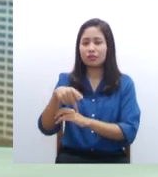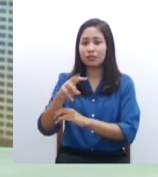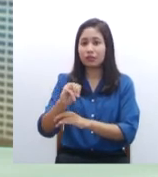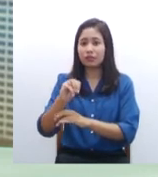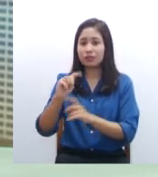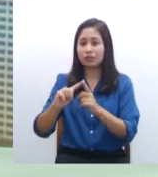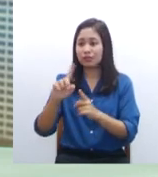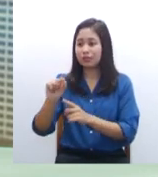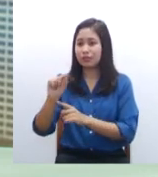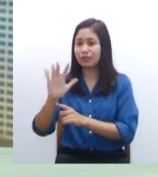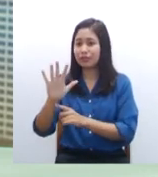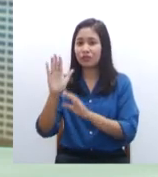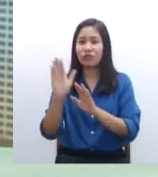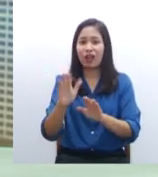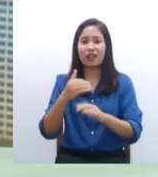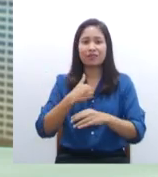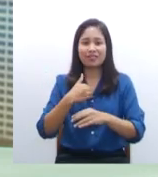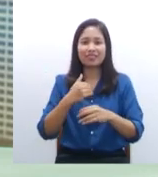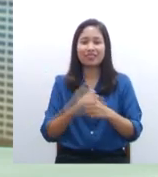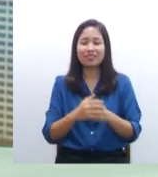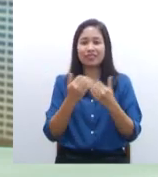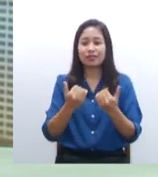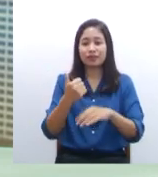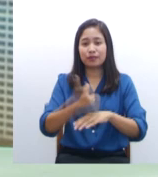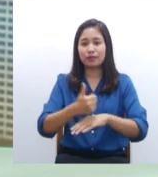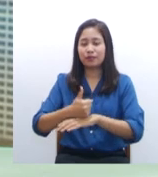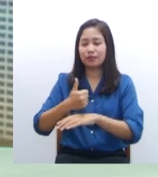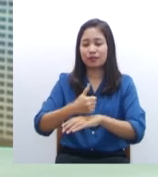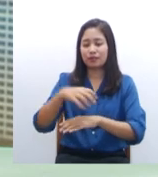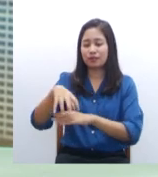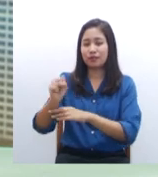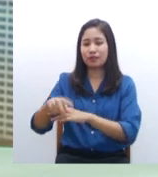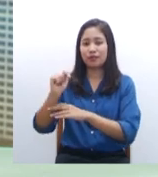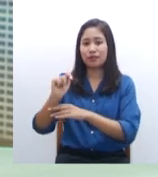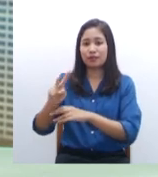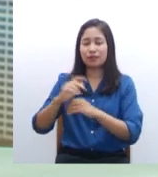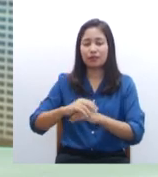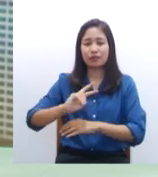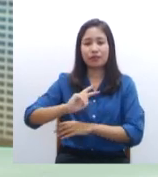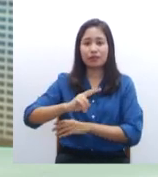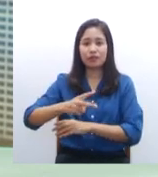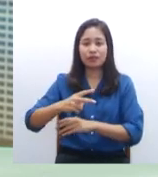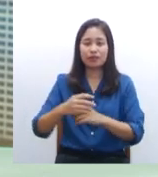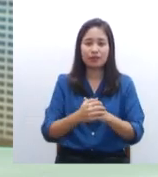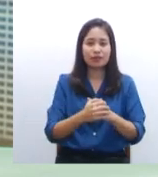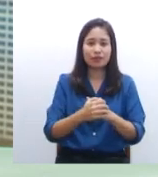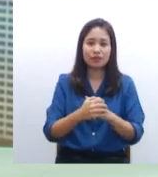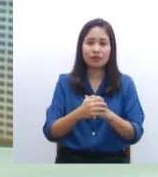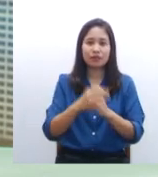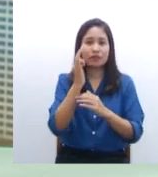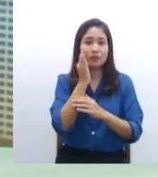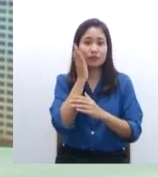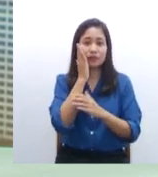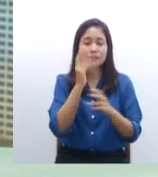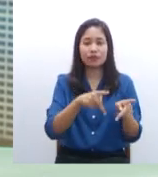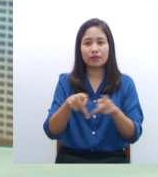เขต25มาฝากกันค่ะสำหรับวันนี้ท่านคณะผู้บริหารจากสพท.ทุกท่านพร้อมด้วยคุณเมธาวีภูมิรินทร์ล้ำภาษามือและดิฉัน